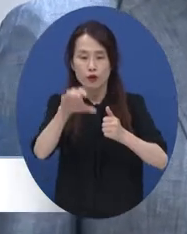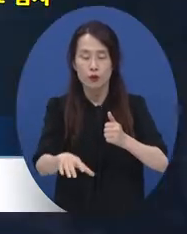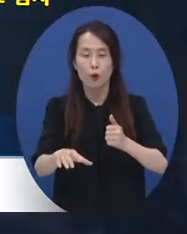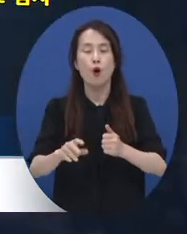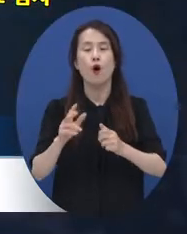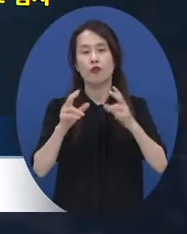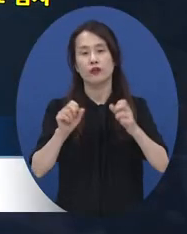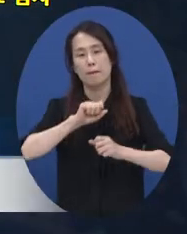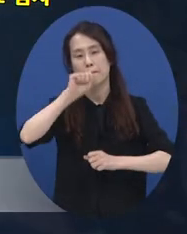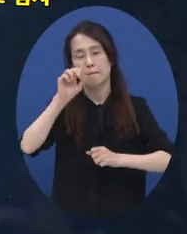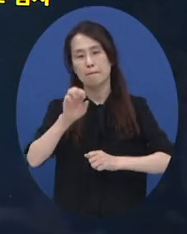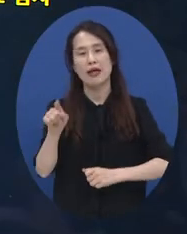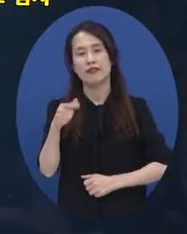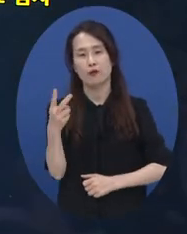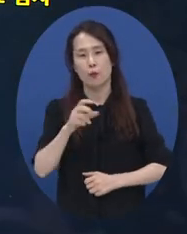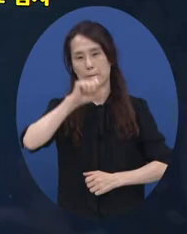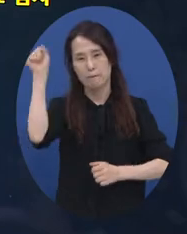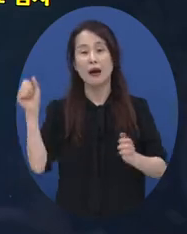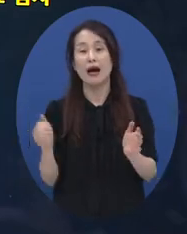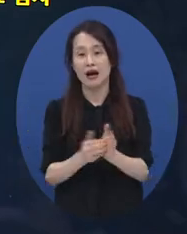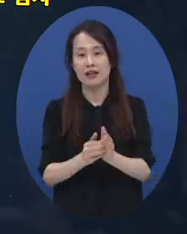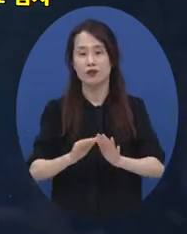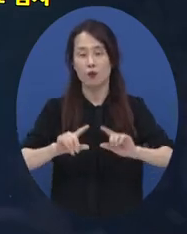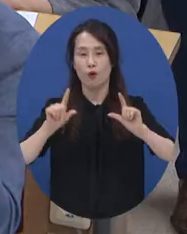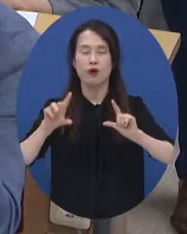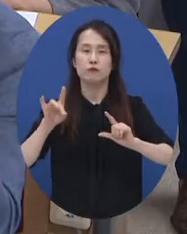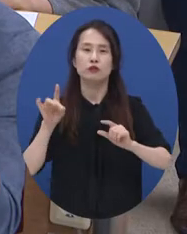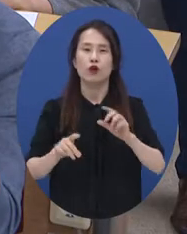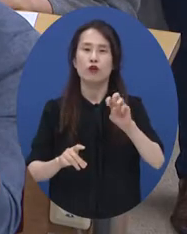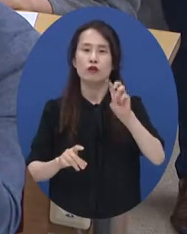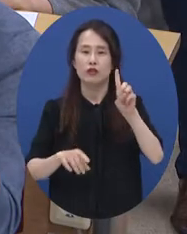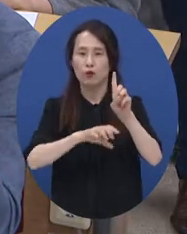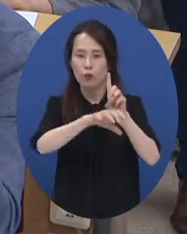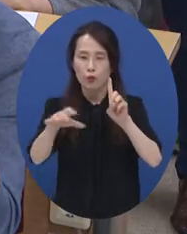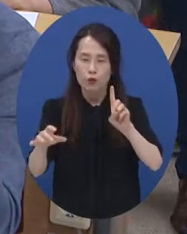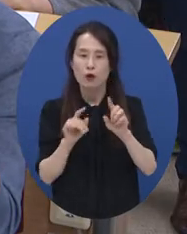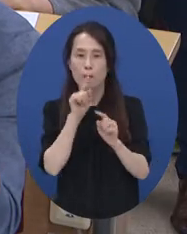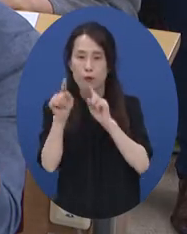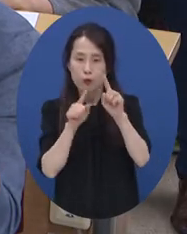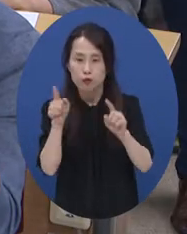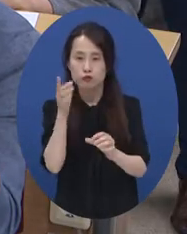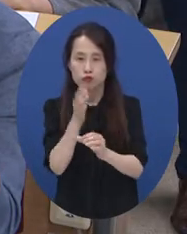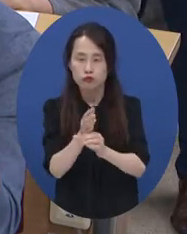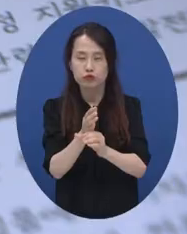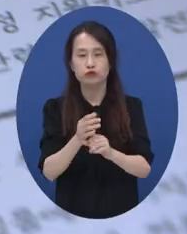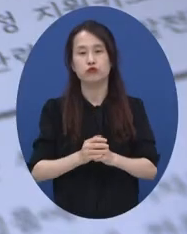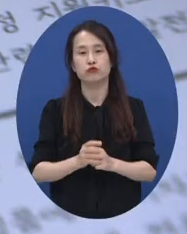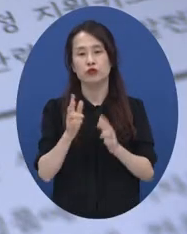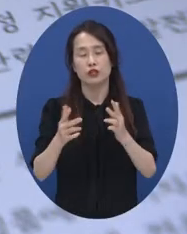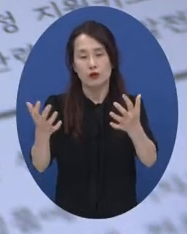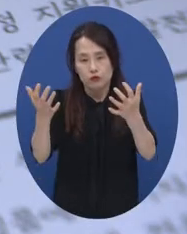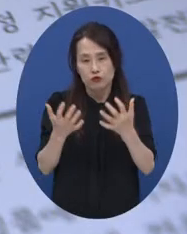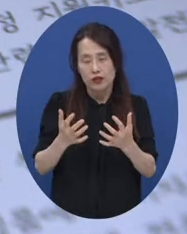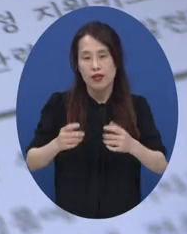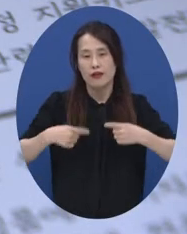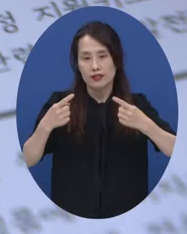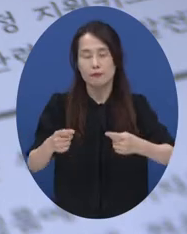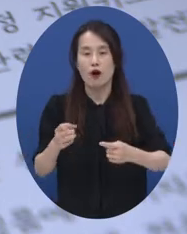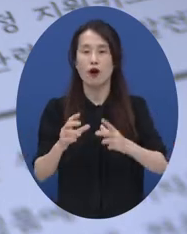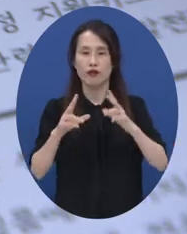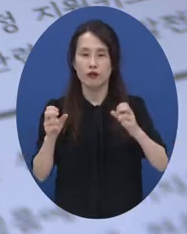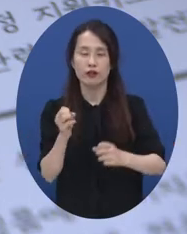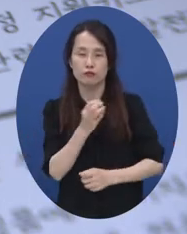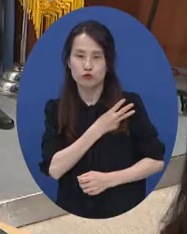최종 낙점 했습니다 5 초부터 31개 시군을 대상으로 공모에 들어갔던 도는 석 유치에 참여한 성남과 부천